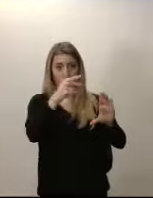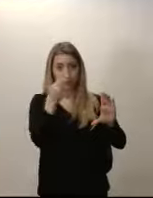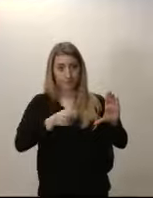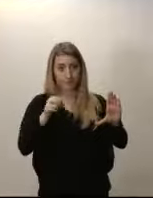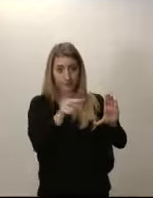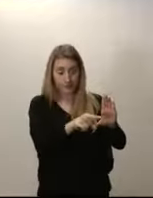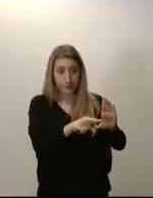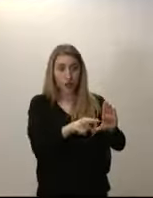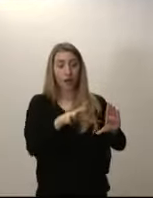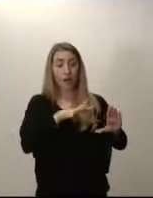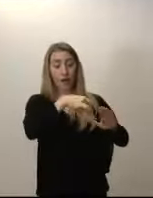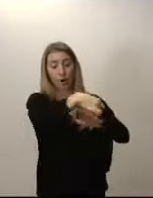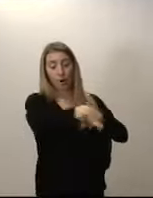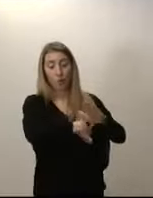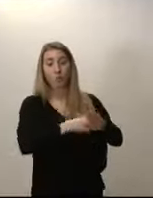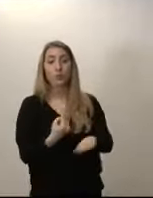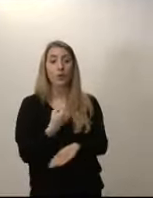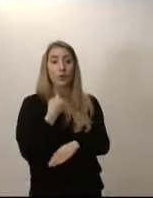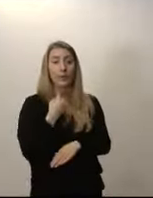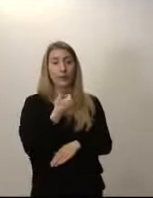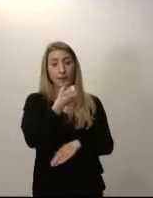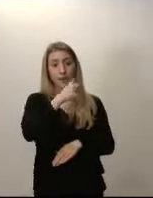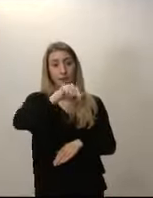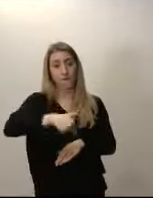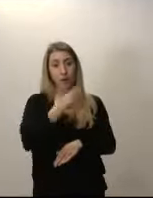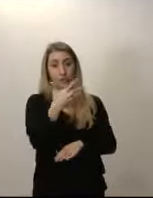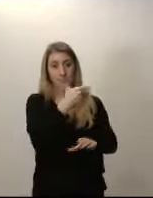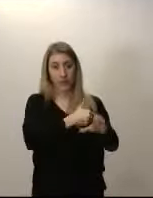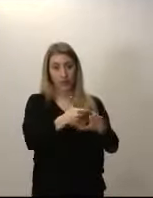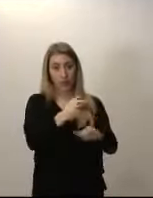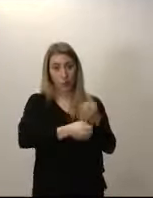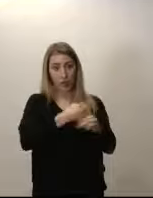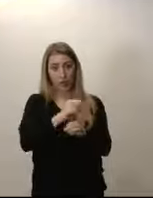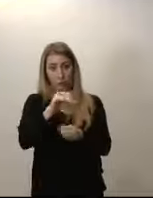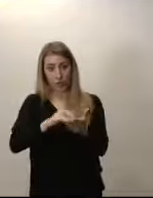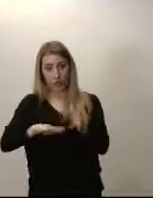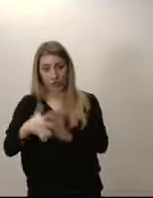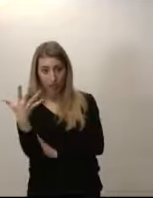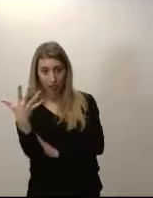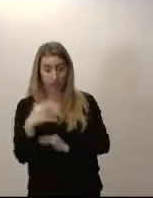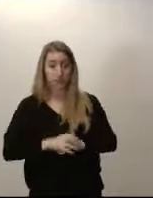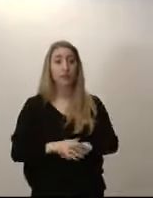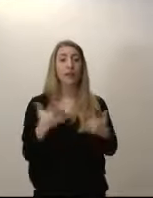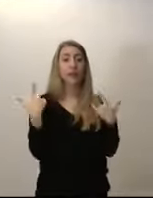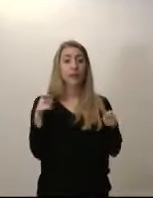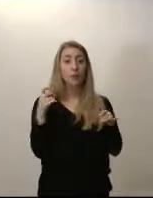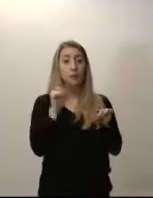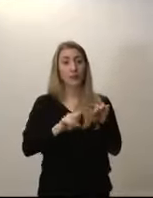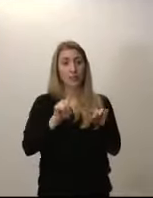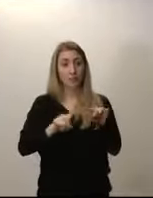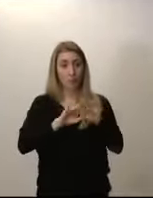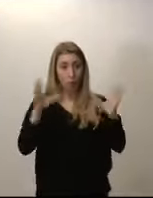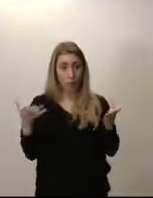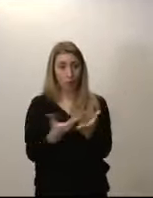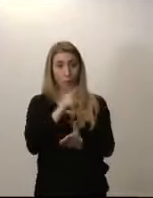le remboursement de capital de la dette de 1,5 million en 2015 et les dépenses d'équipement brut qui étaient de 2